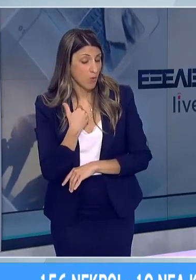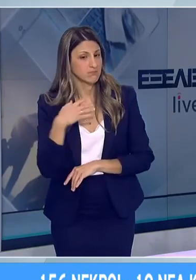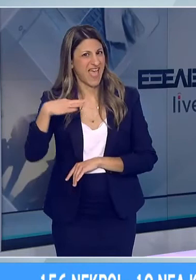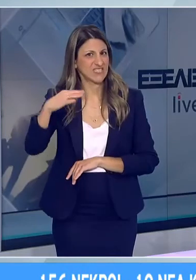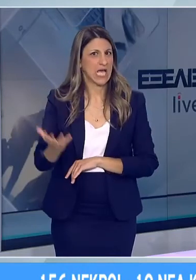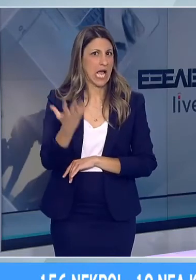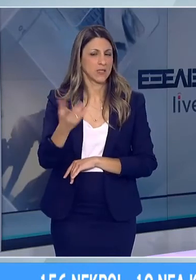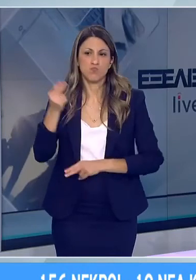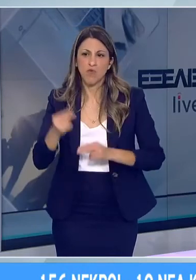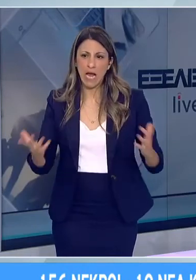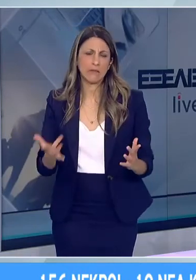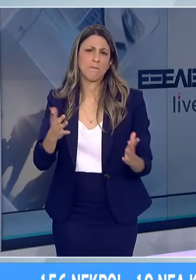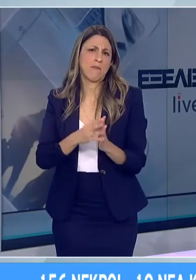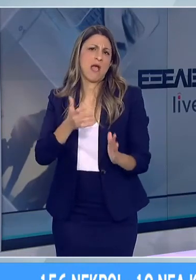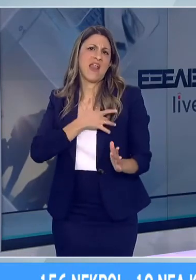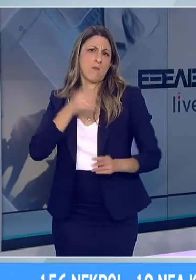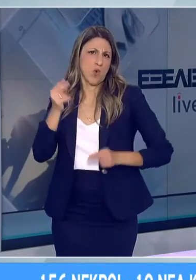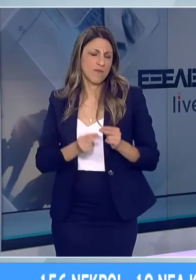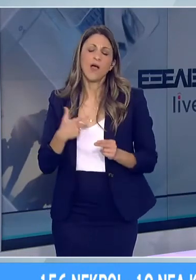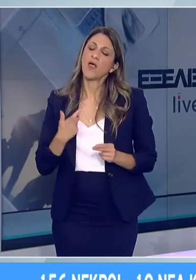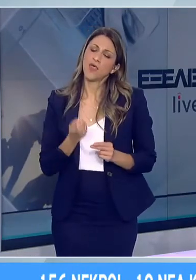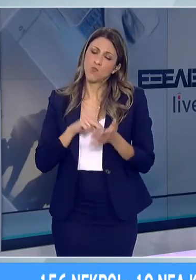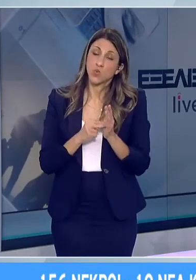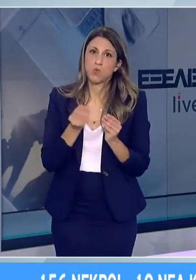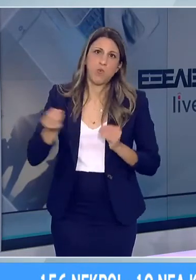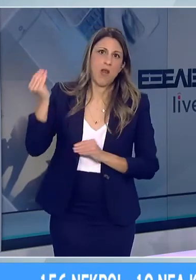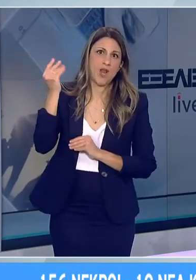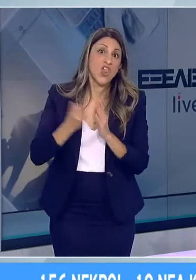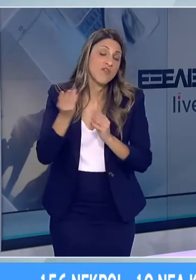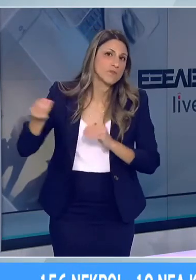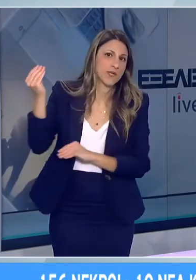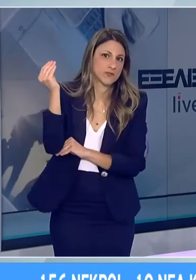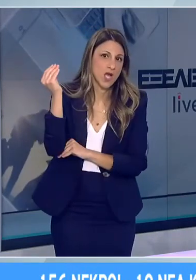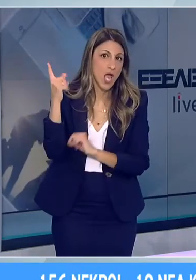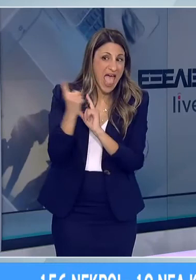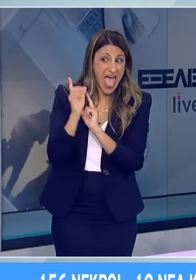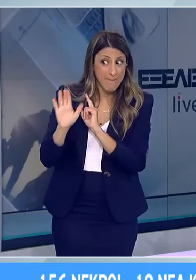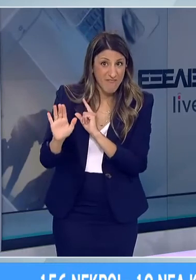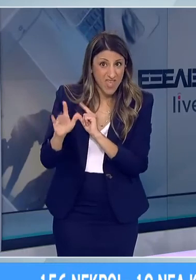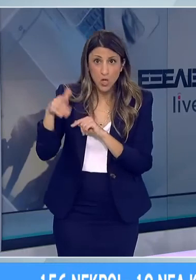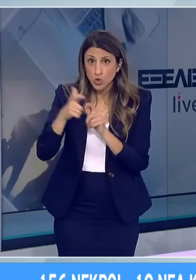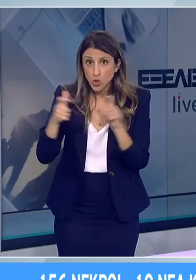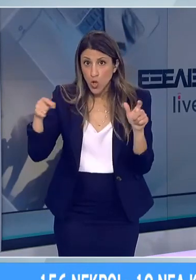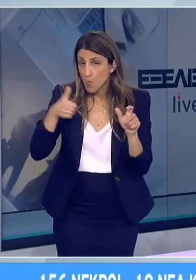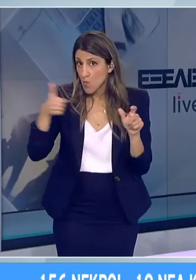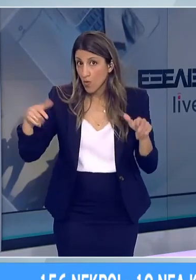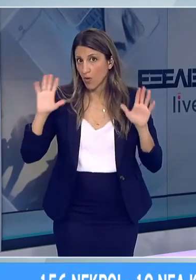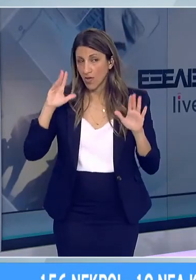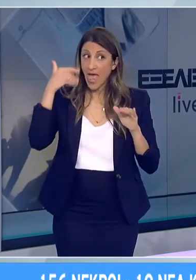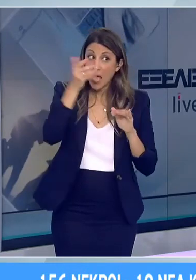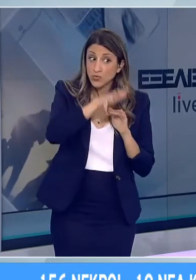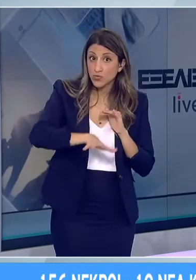ευπαθείς ομάδες, θα πρόσεχα διπλά και τις επαφές μου όχι μόνο στο σχολείο, αλλά και εκτός